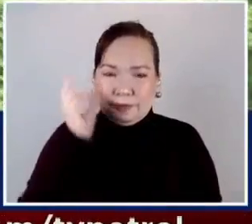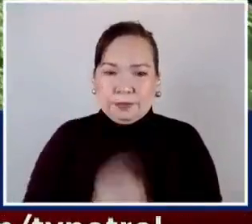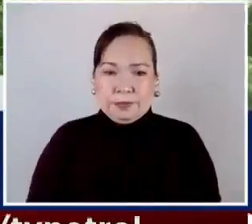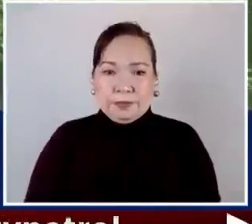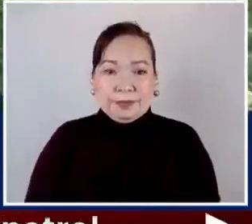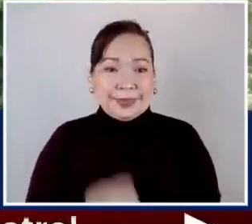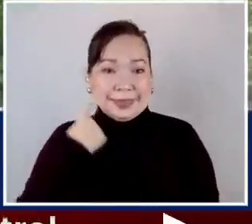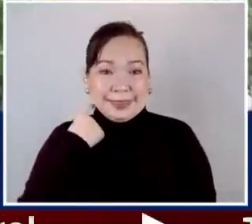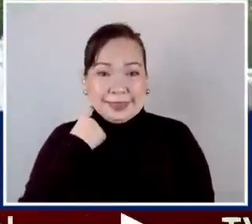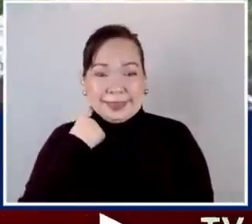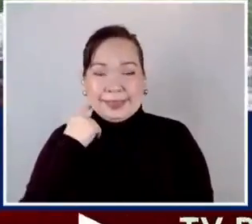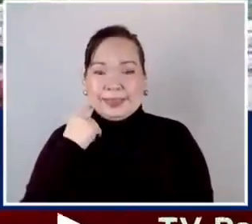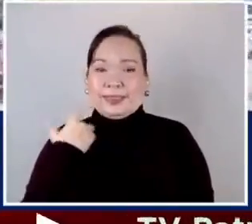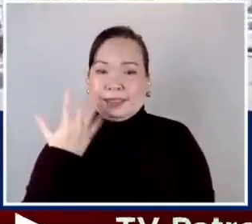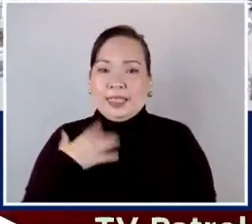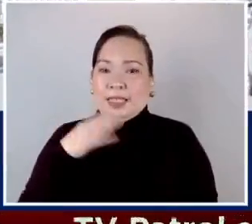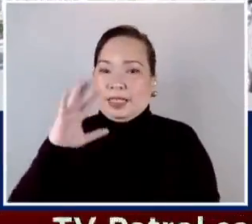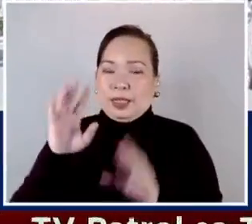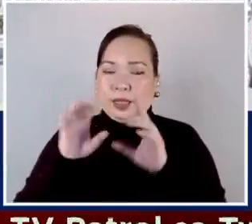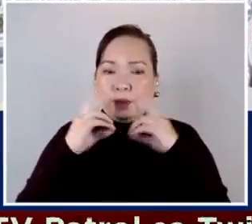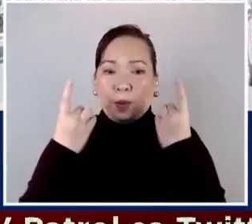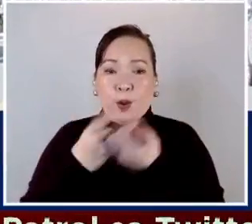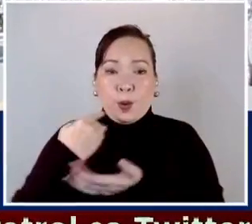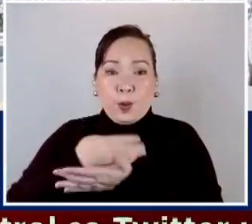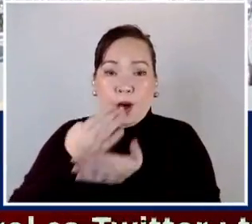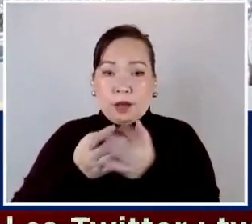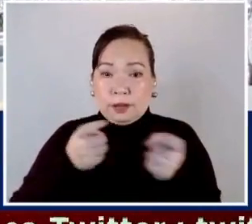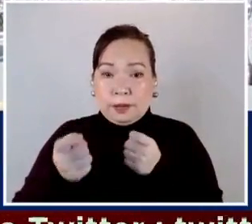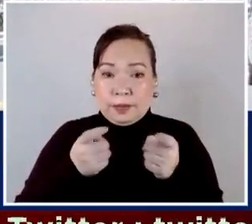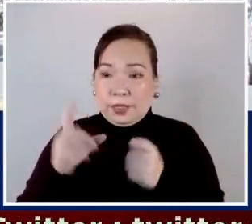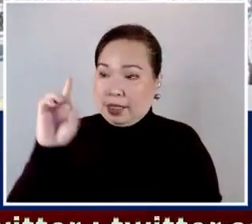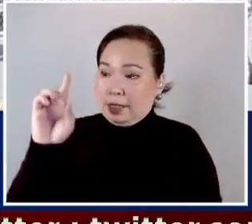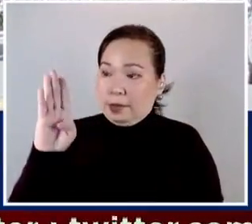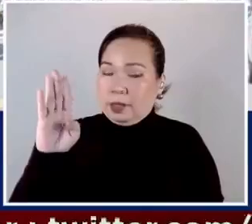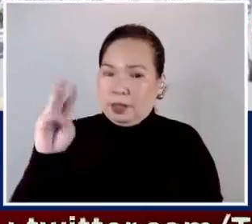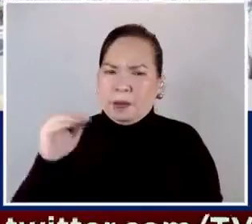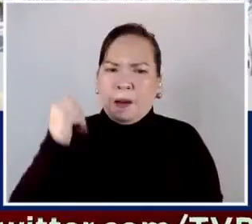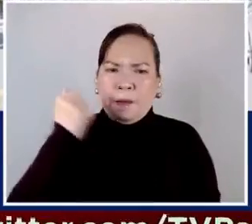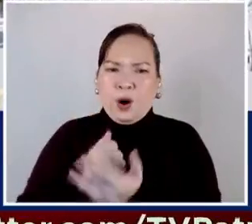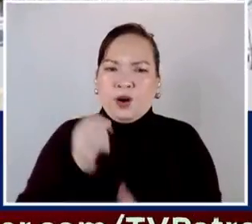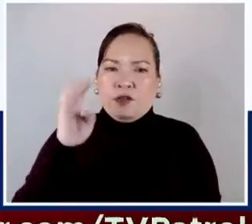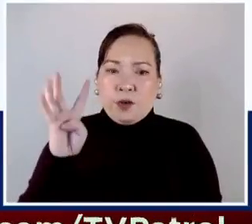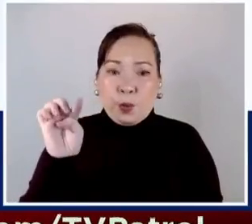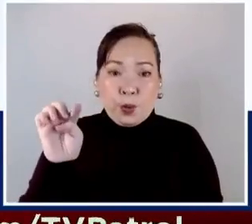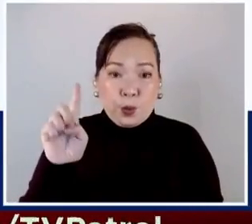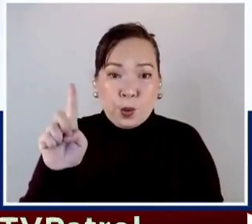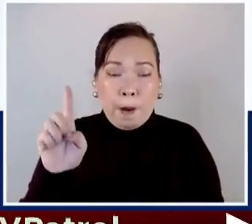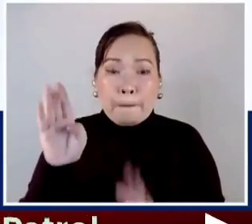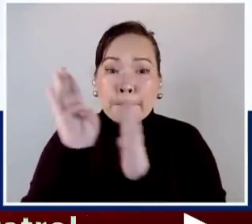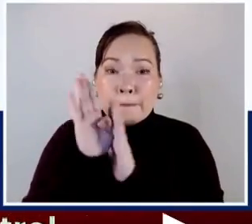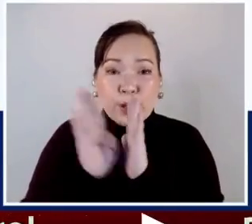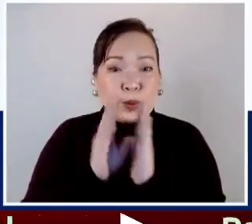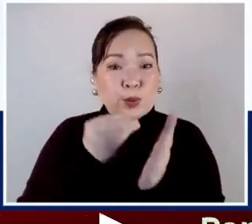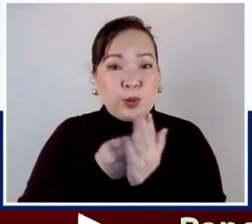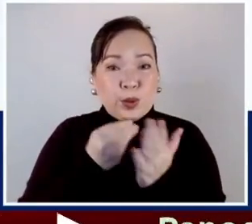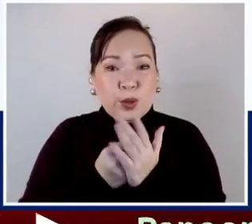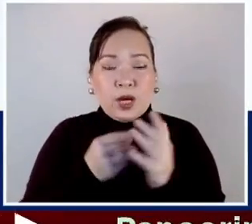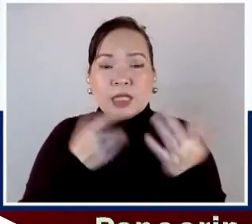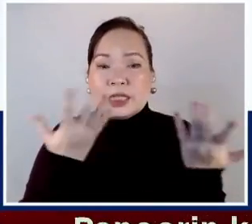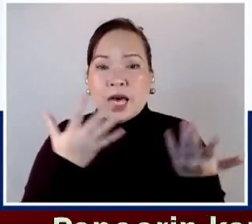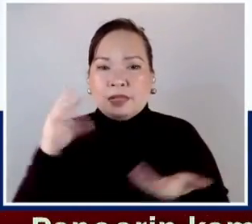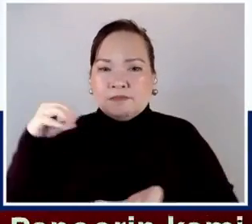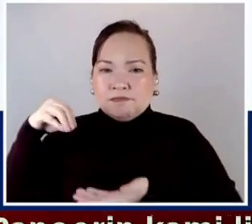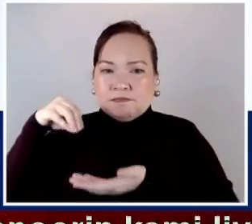Kanina, inanunsyo ng Department of Budget and Management ang pag-aproba ng 4.1 billion pesos sa ilalim ng Targeted Cash Transfer